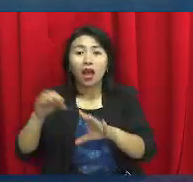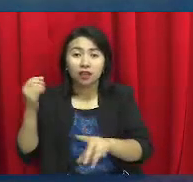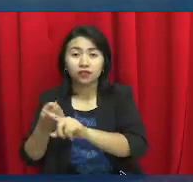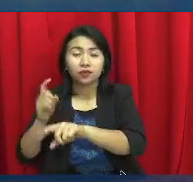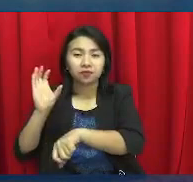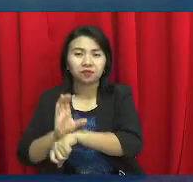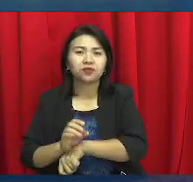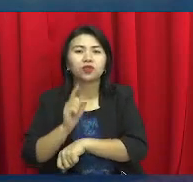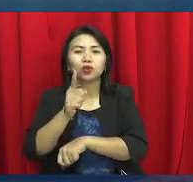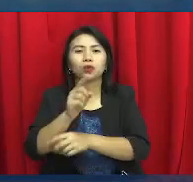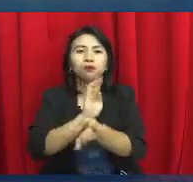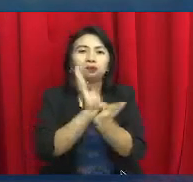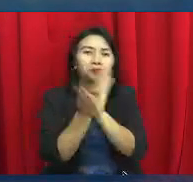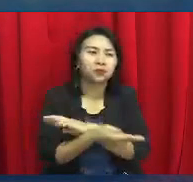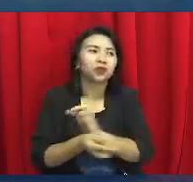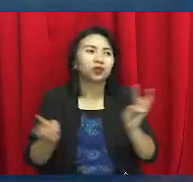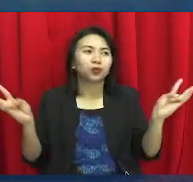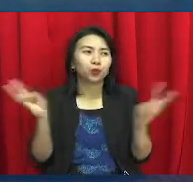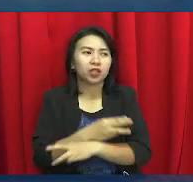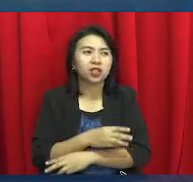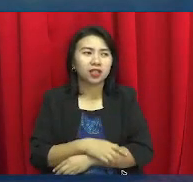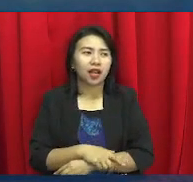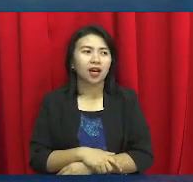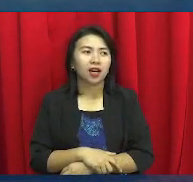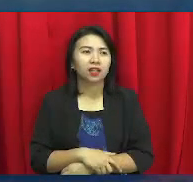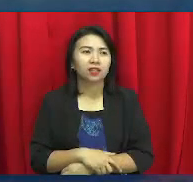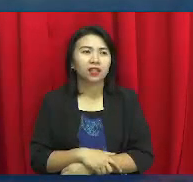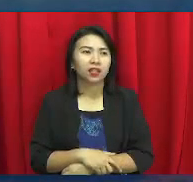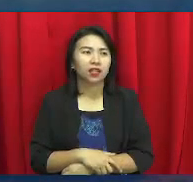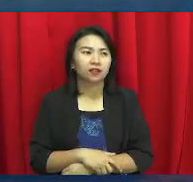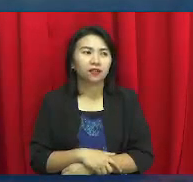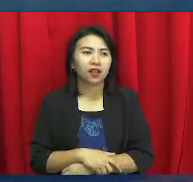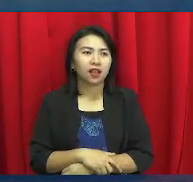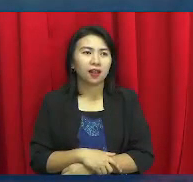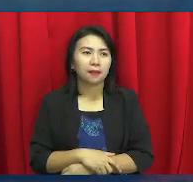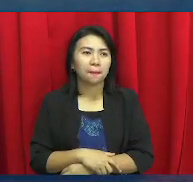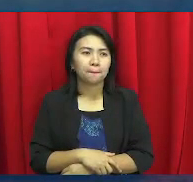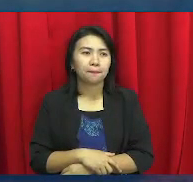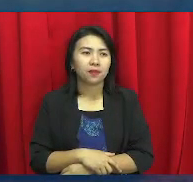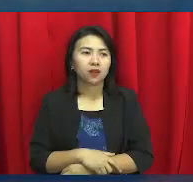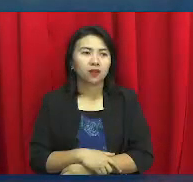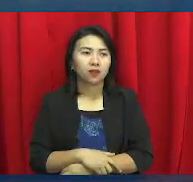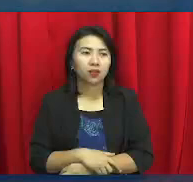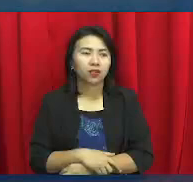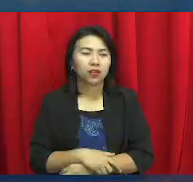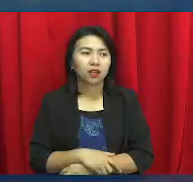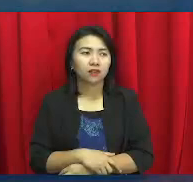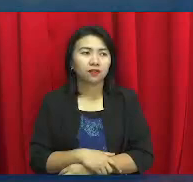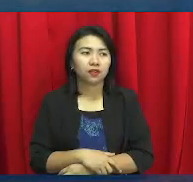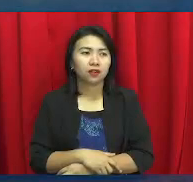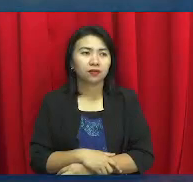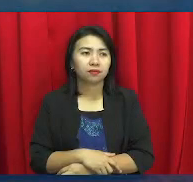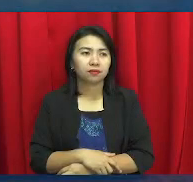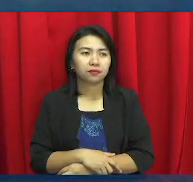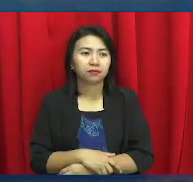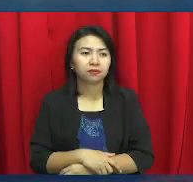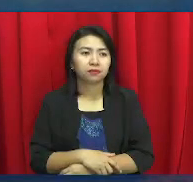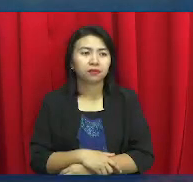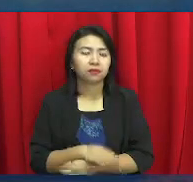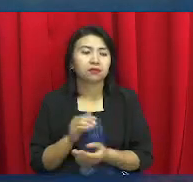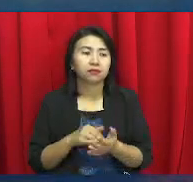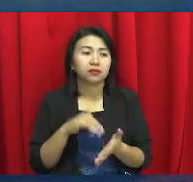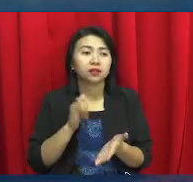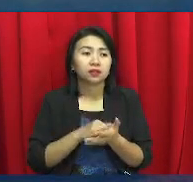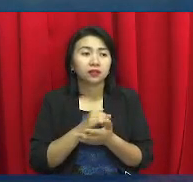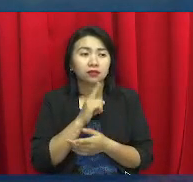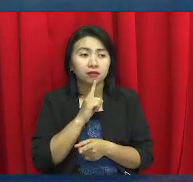Biblia, worst. You yeah. are, you will be much more worst. Yan ang pinakasinasabi mo ng yeah. Biblia. Sir? Kaya totoo yan mga